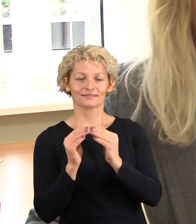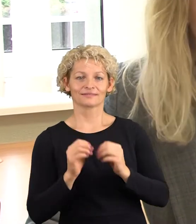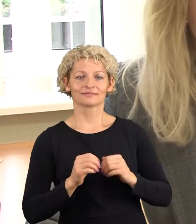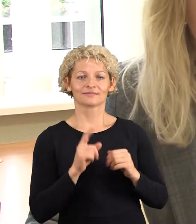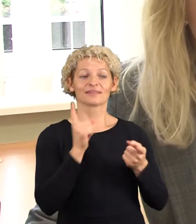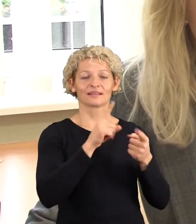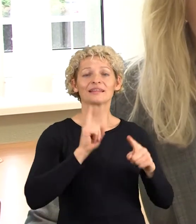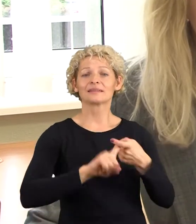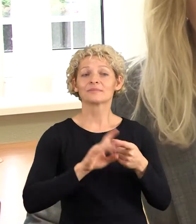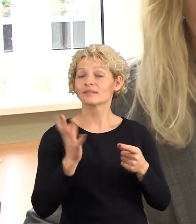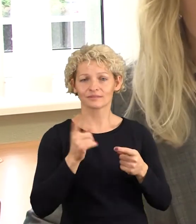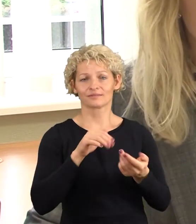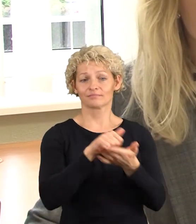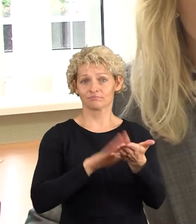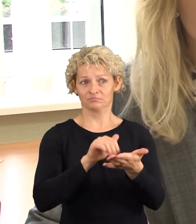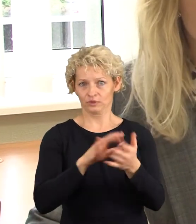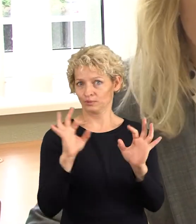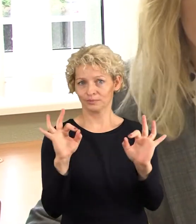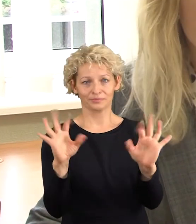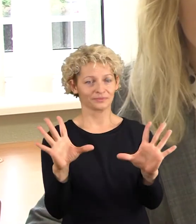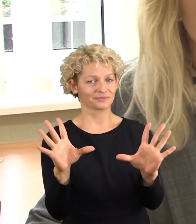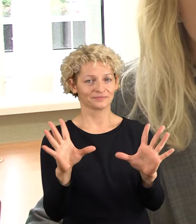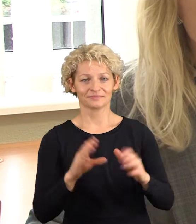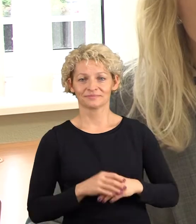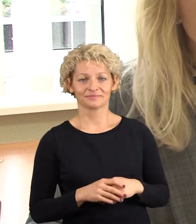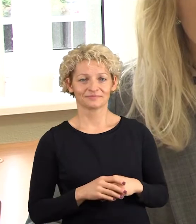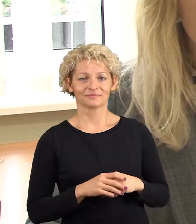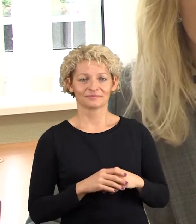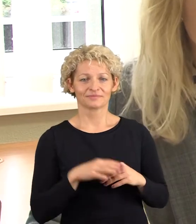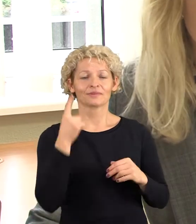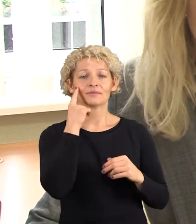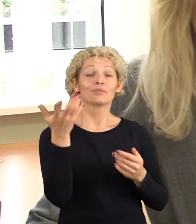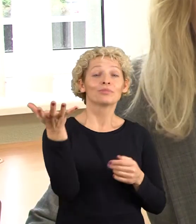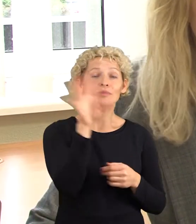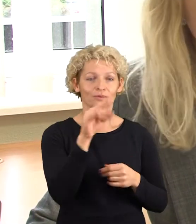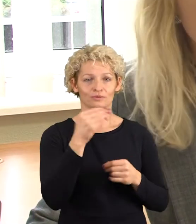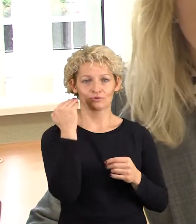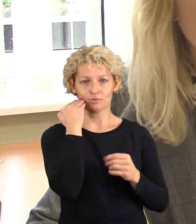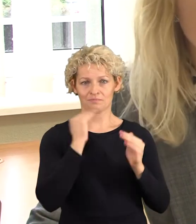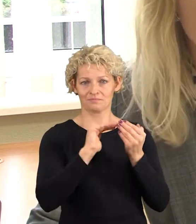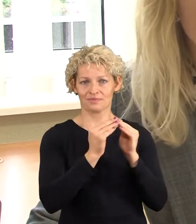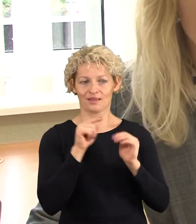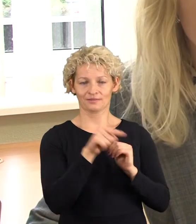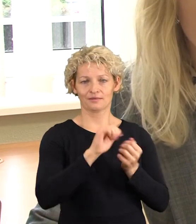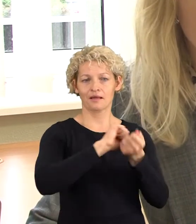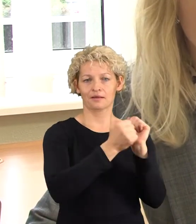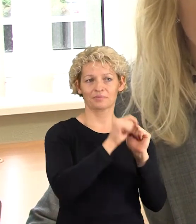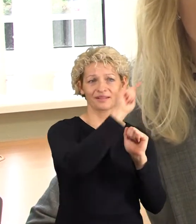atveju nebuvo užregistruota. Didžiausias sergamumas registruojama Šiaulių mieste, mažiausias Akmenės